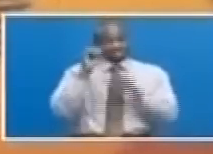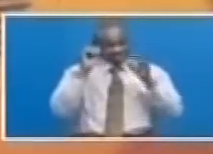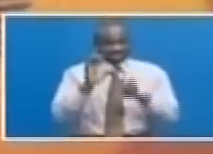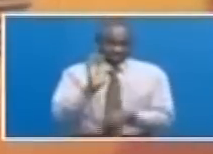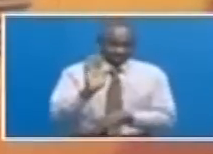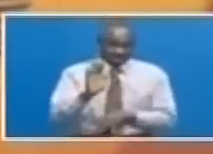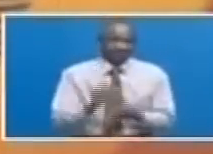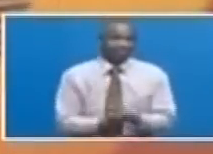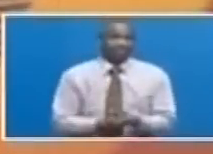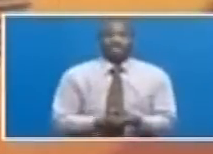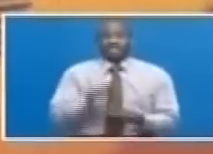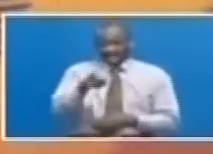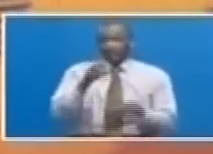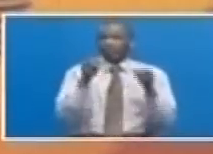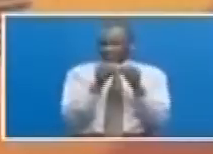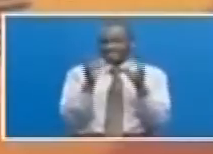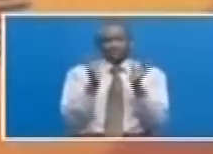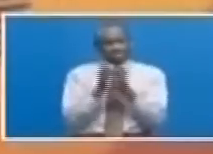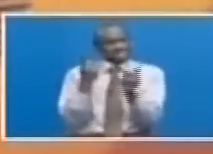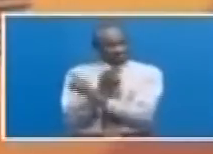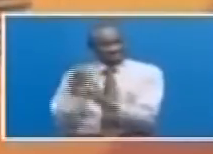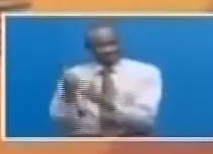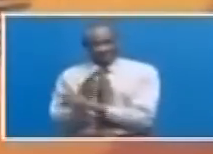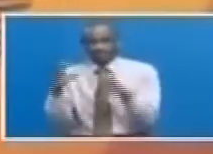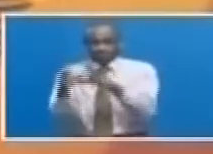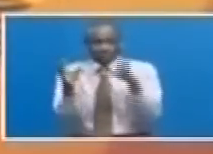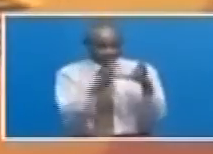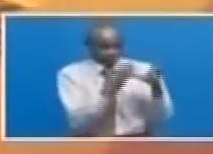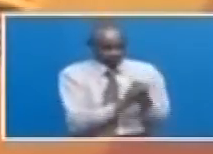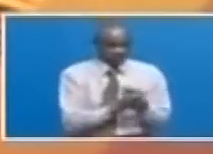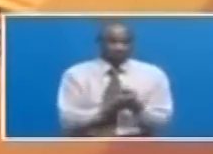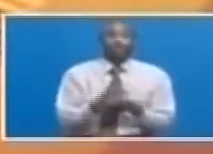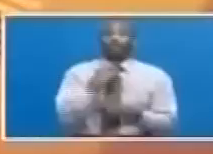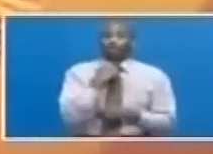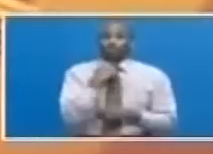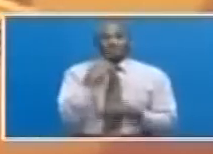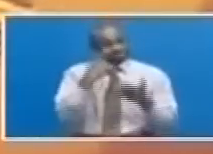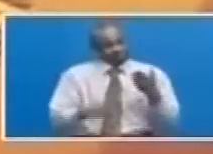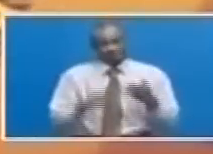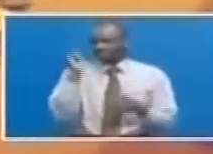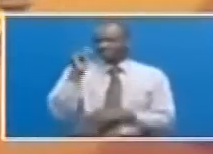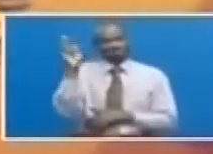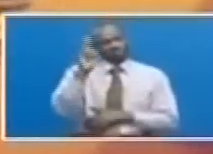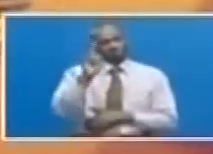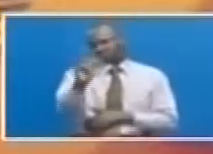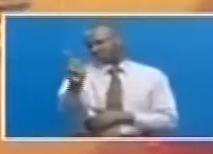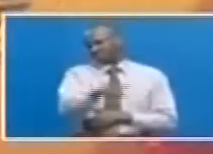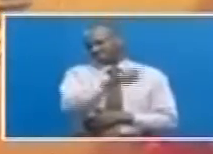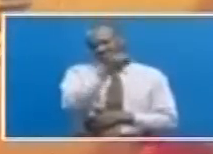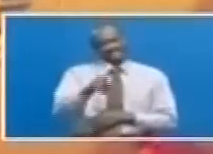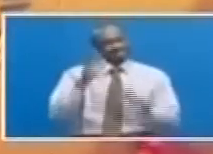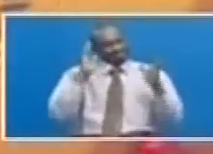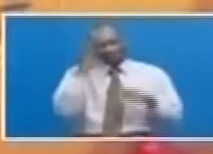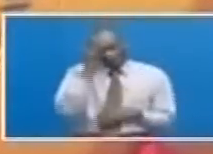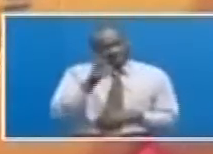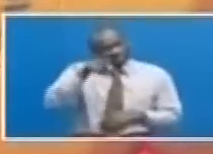walimu. Katika mkutano na washikadau mapema hii leo, KOTU imemshutumu vikali Rais Uhuru Kenyatta kwa